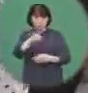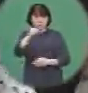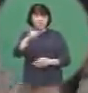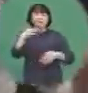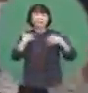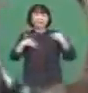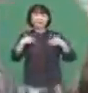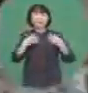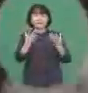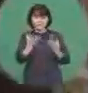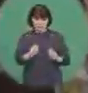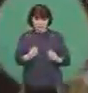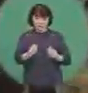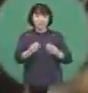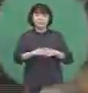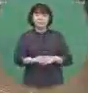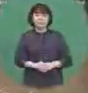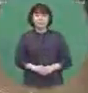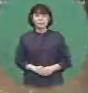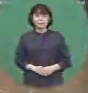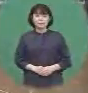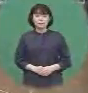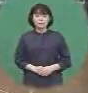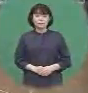などを楽しみました